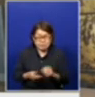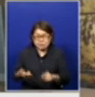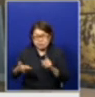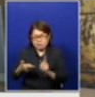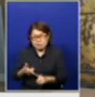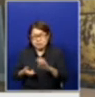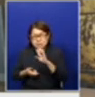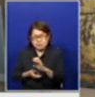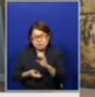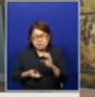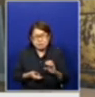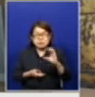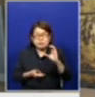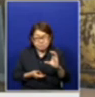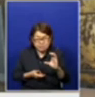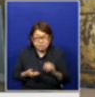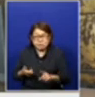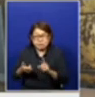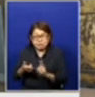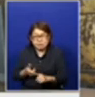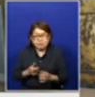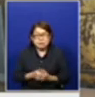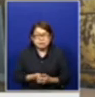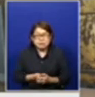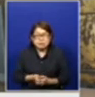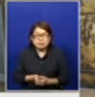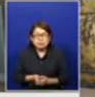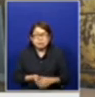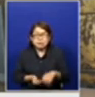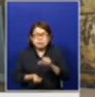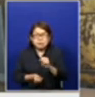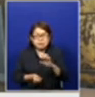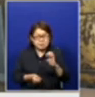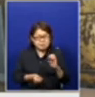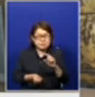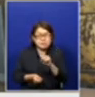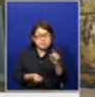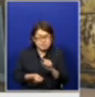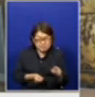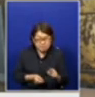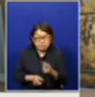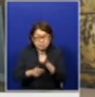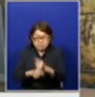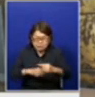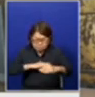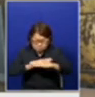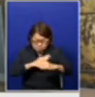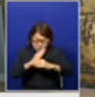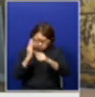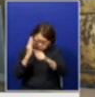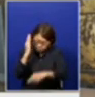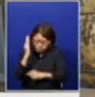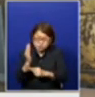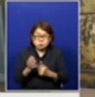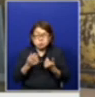SEZ ตามชายแดนแต่วันนี้ที่ภาคใต้ที่เหมาะสมที่สุดสำหรับการขุดคล